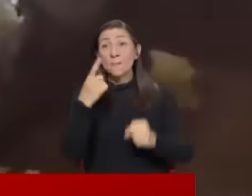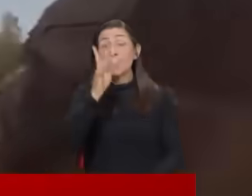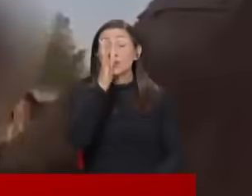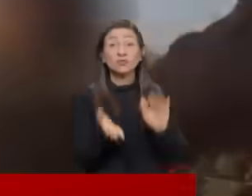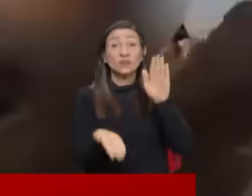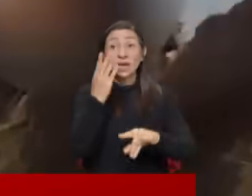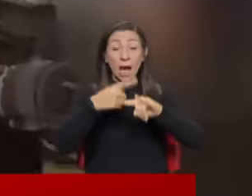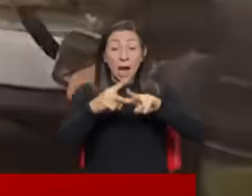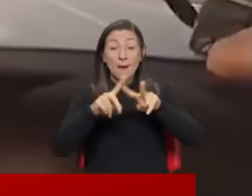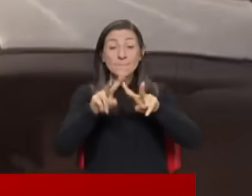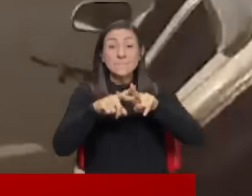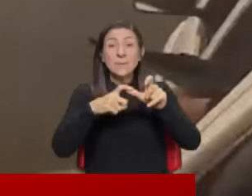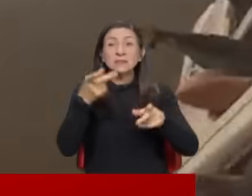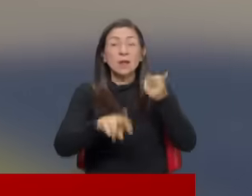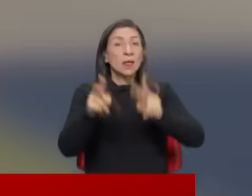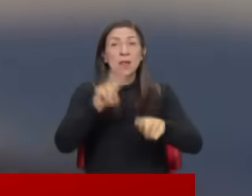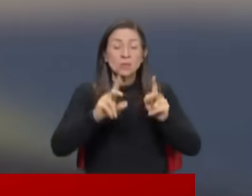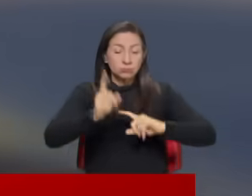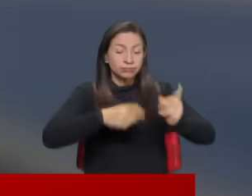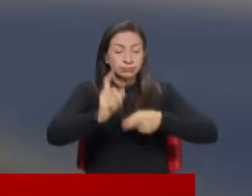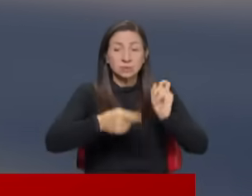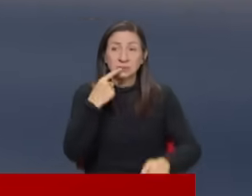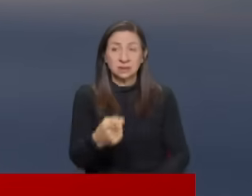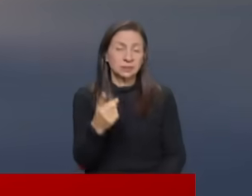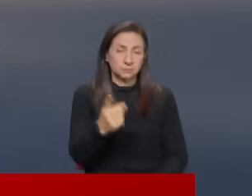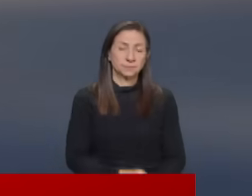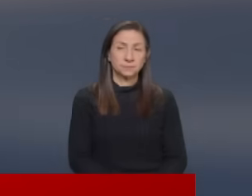1500'ü aşkın Hamas militanının cesedini bulduklarını aktardı.